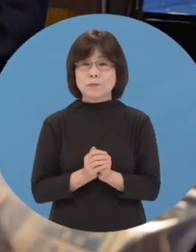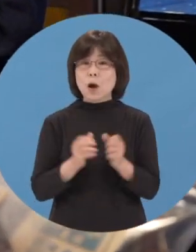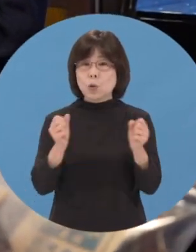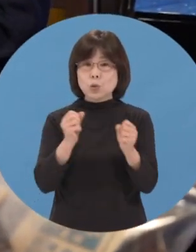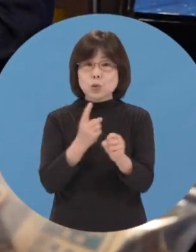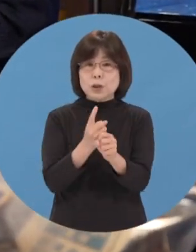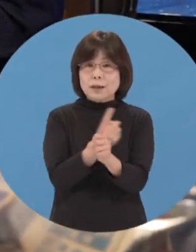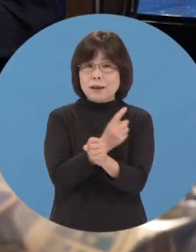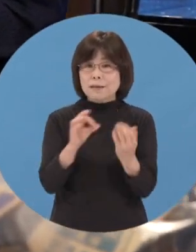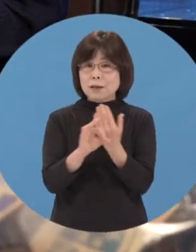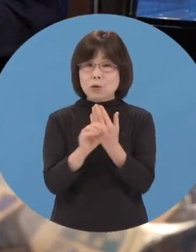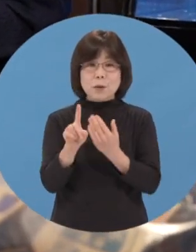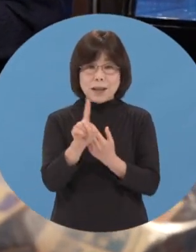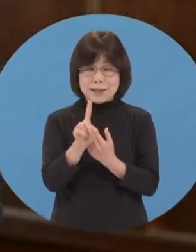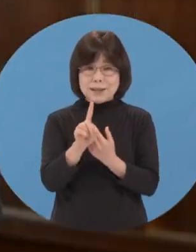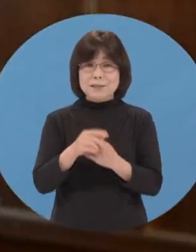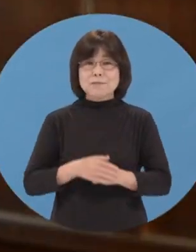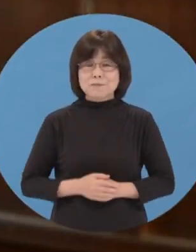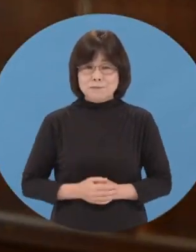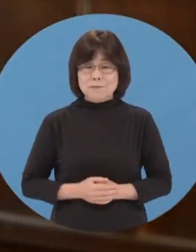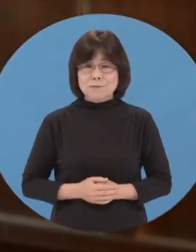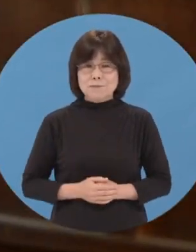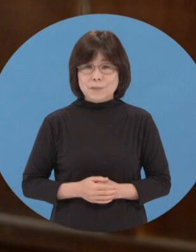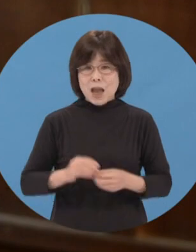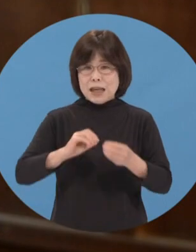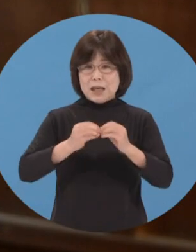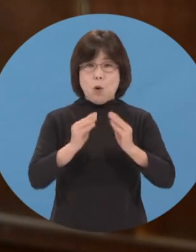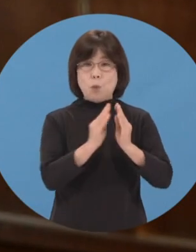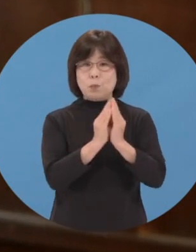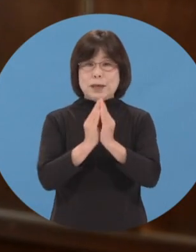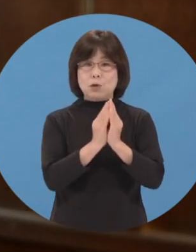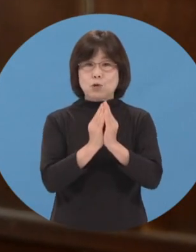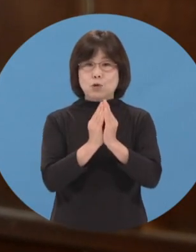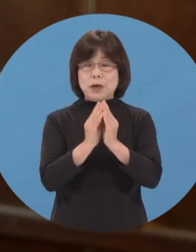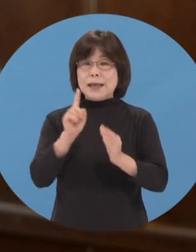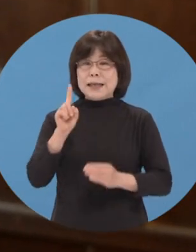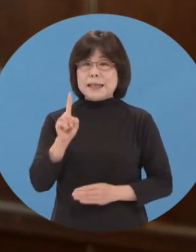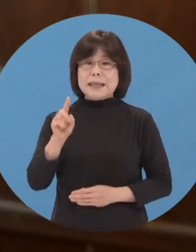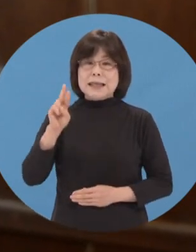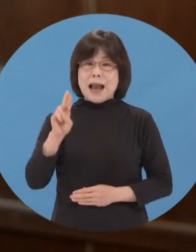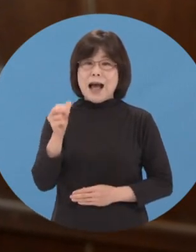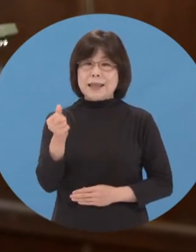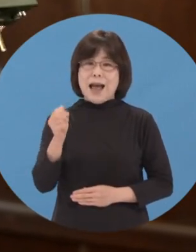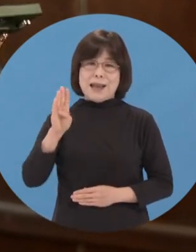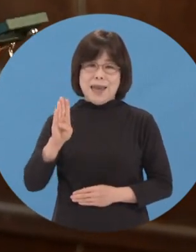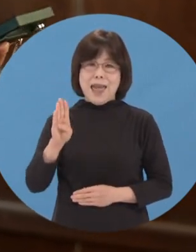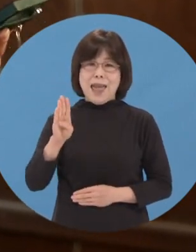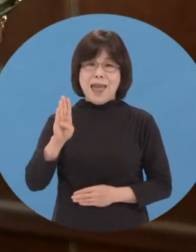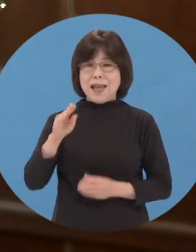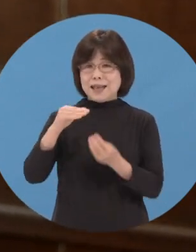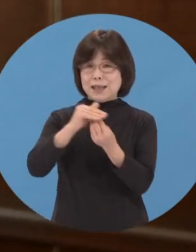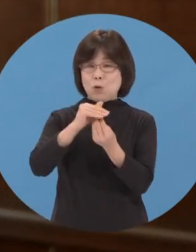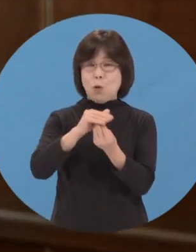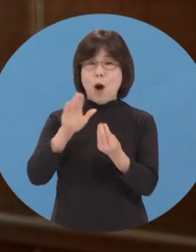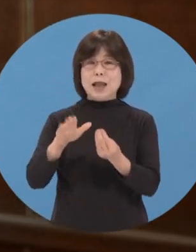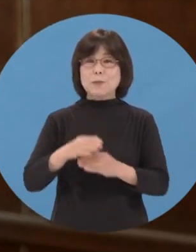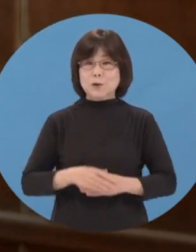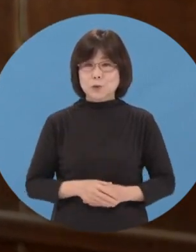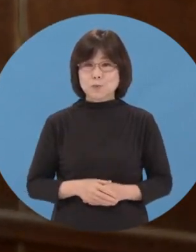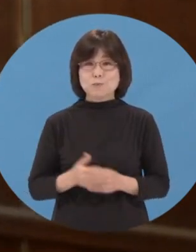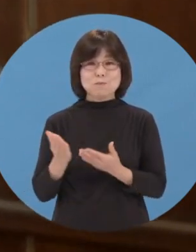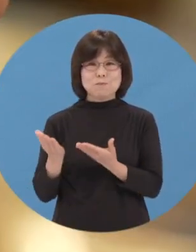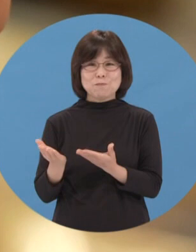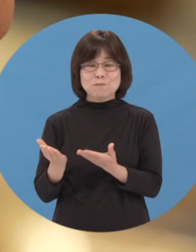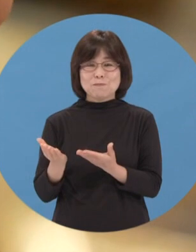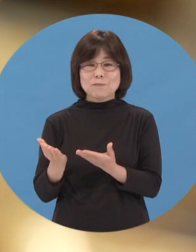どんなものを栽培してるんですかちょっとピンク色のヒラタ系っていう可愛いキノコがあってそうな